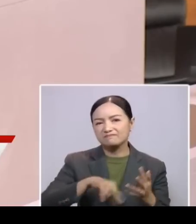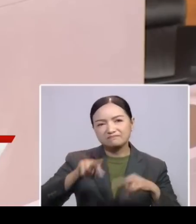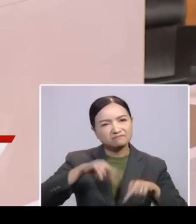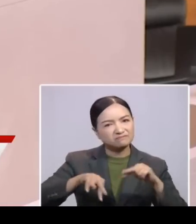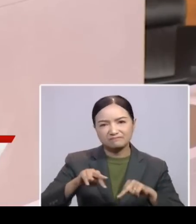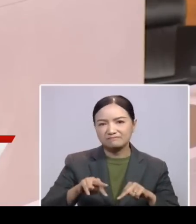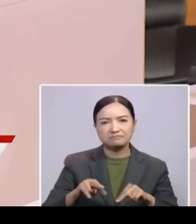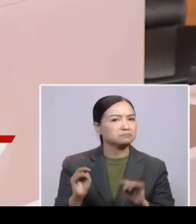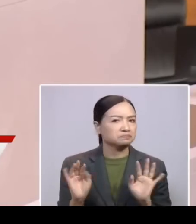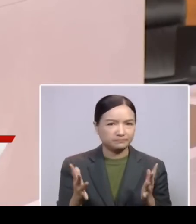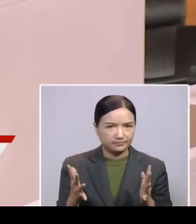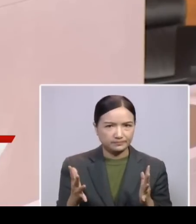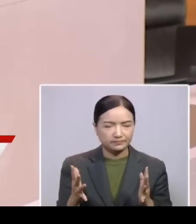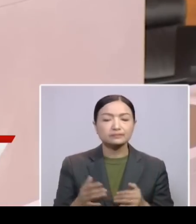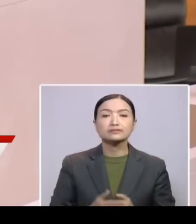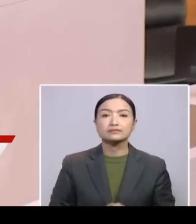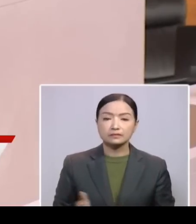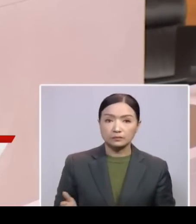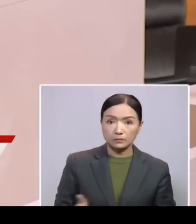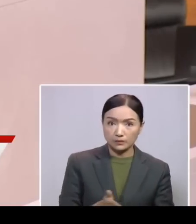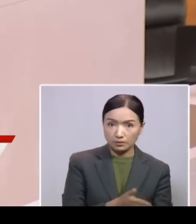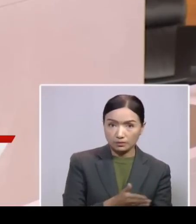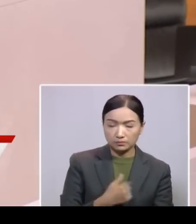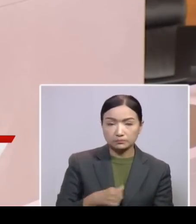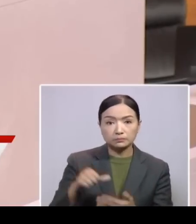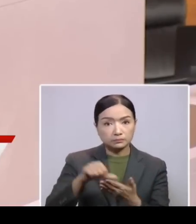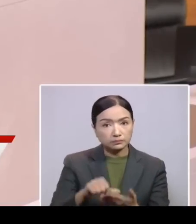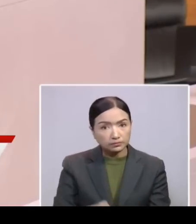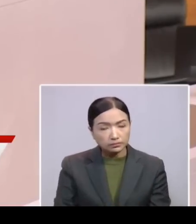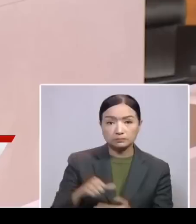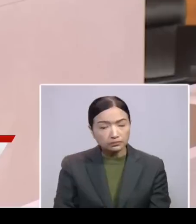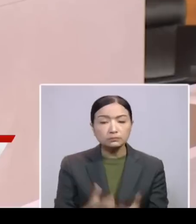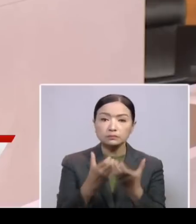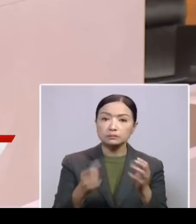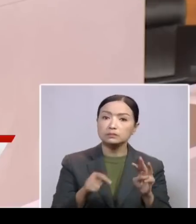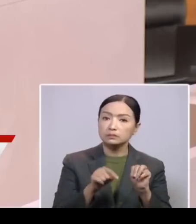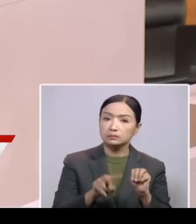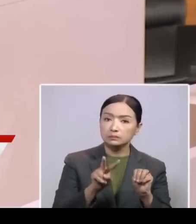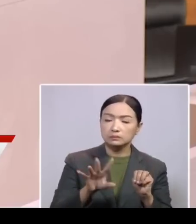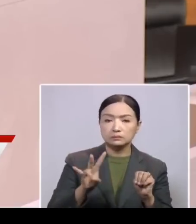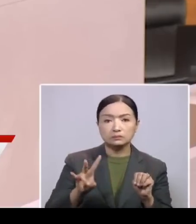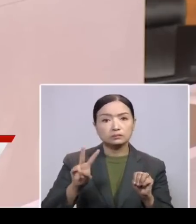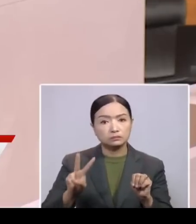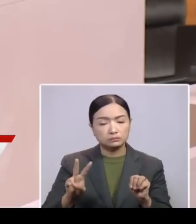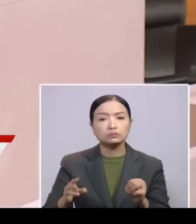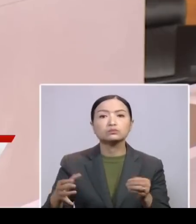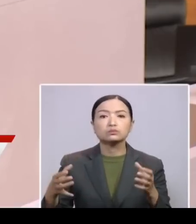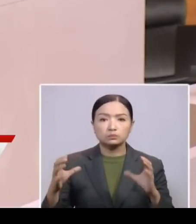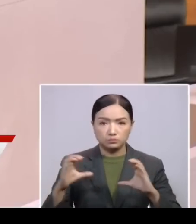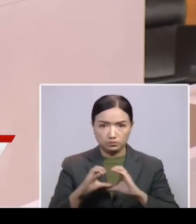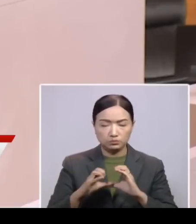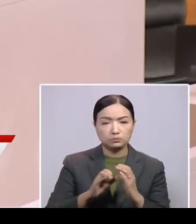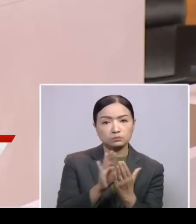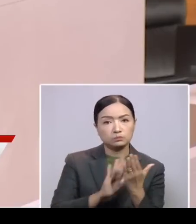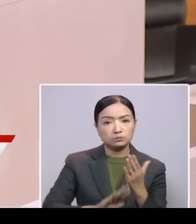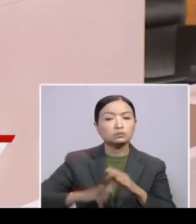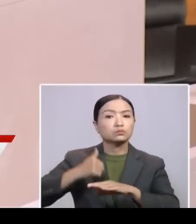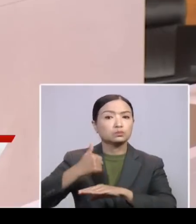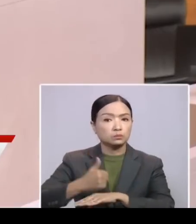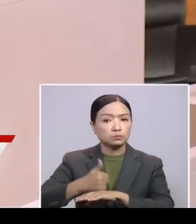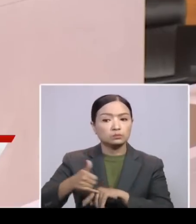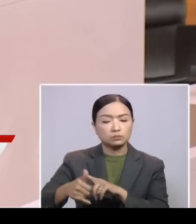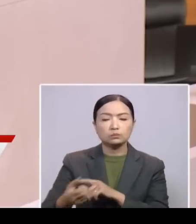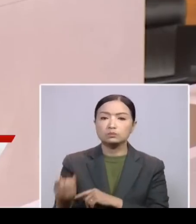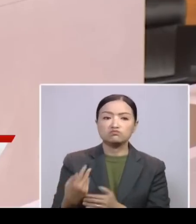ย่างไรก็ตามค่ะก่อนหน้านี้มีความเห็นแนวเรื่องของการแก้ไขรัฐธรรมนูญมาตรา272จากหัวหน้าพรรคภูมิใจไทยนะคะที่ยังคงย้ำจุ